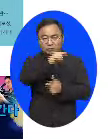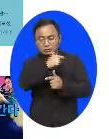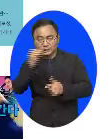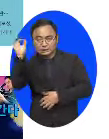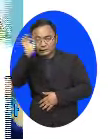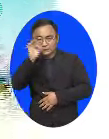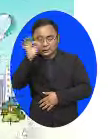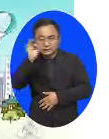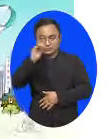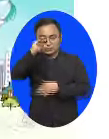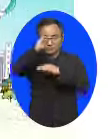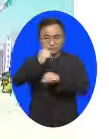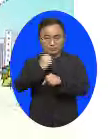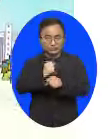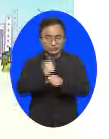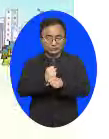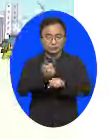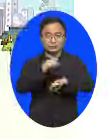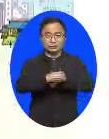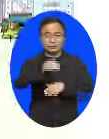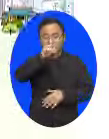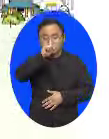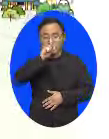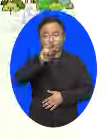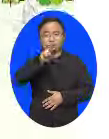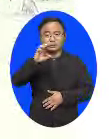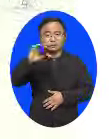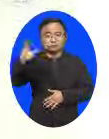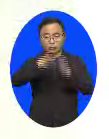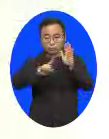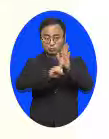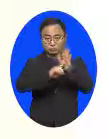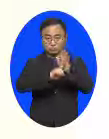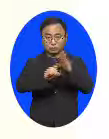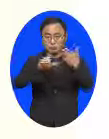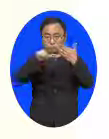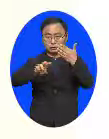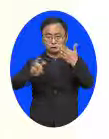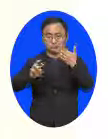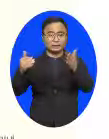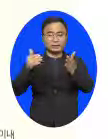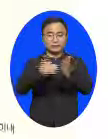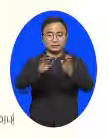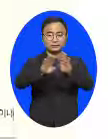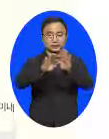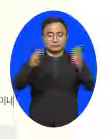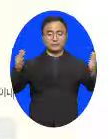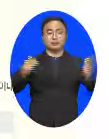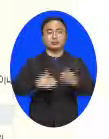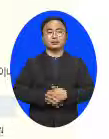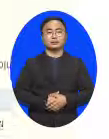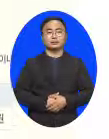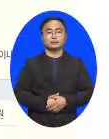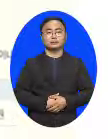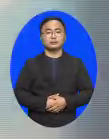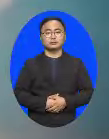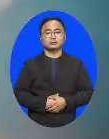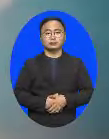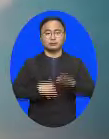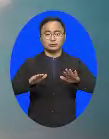볼거리를 발굴해 스토리로 엮어서 제작하는 대전이 좋다 UCC 공모전을 오는 9월 30일까지